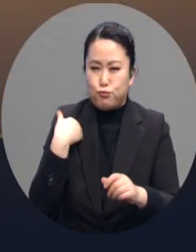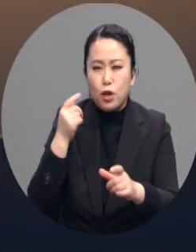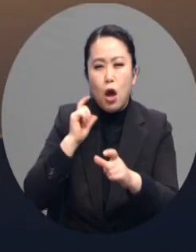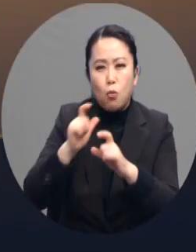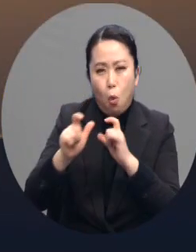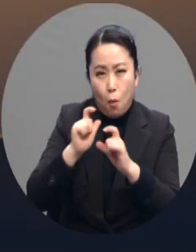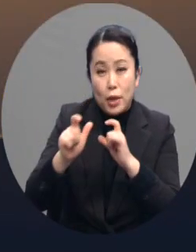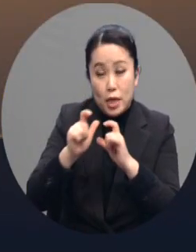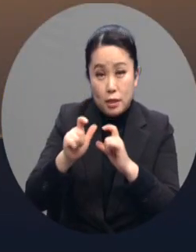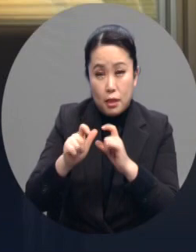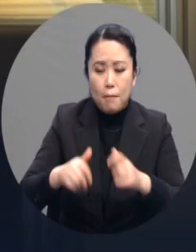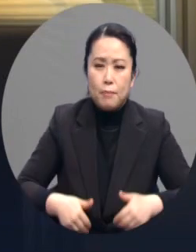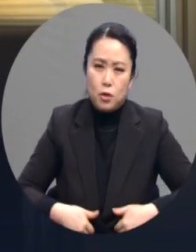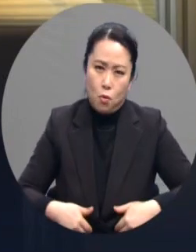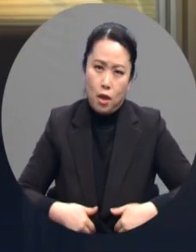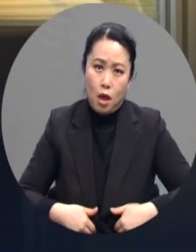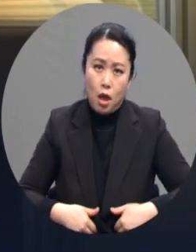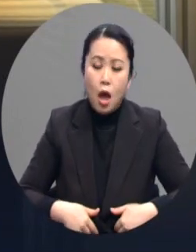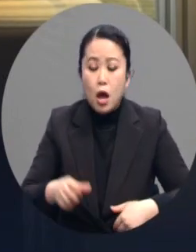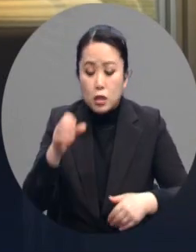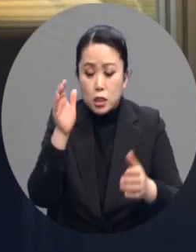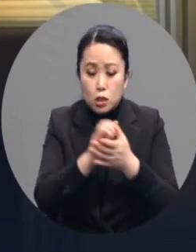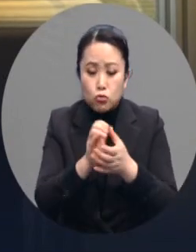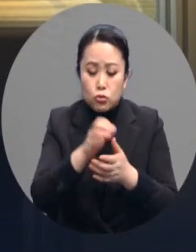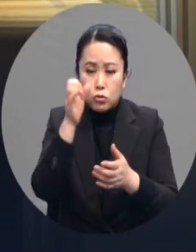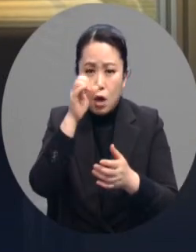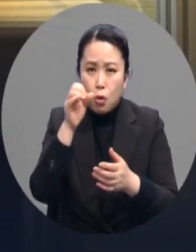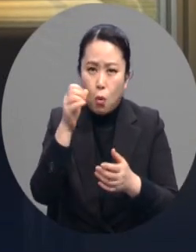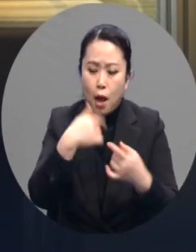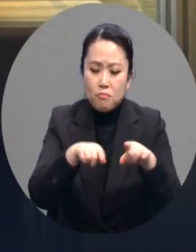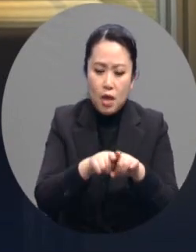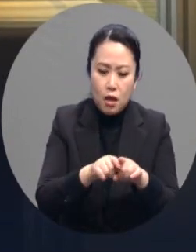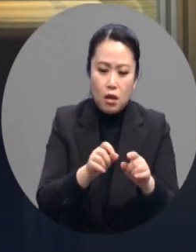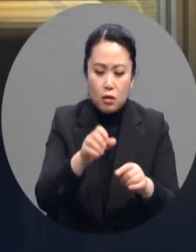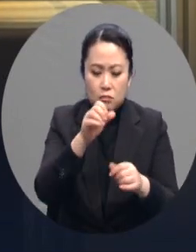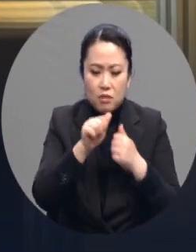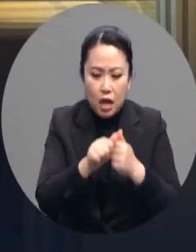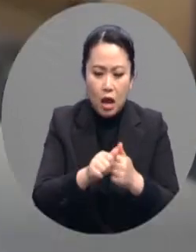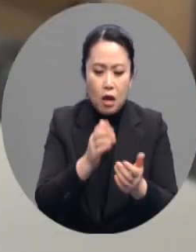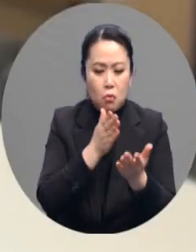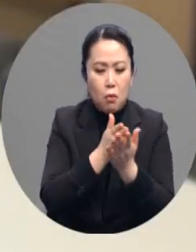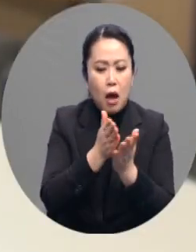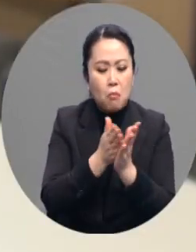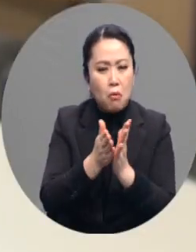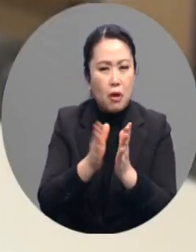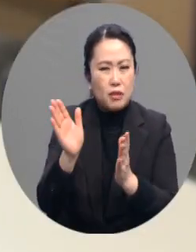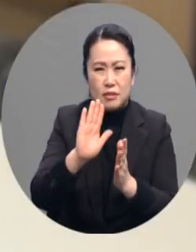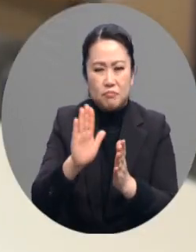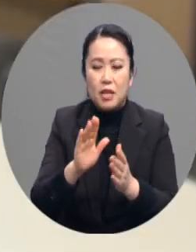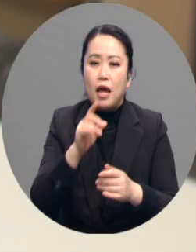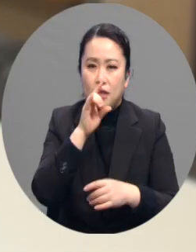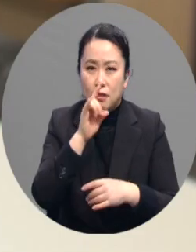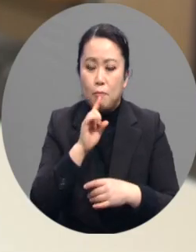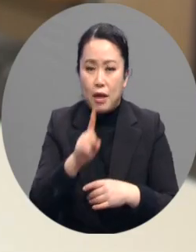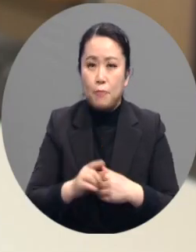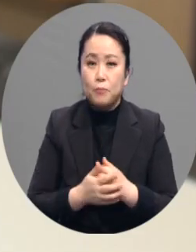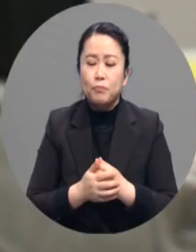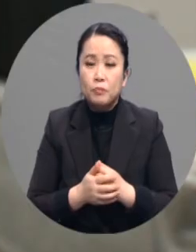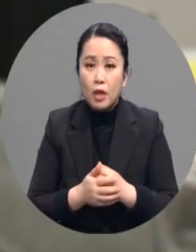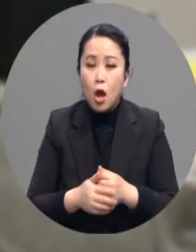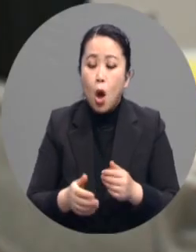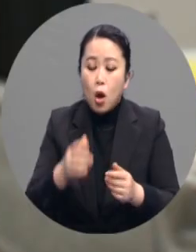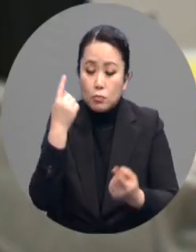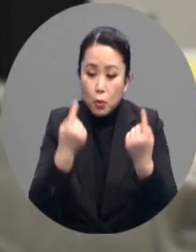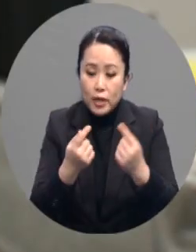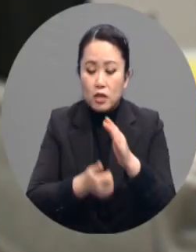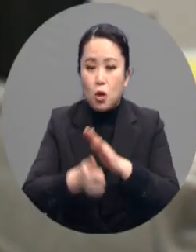가야 친구 따라 그냥 과목을 듣는 그런 문제는 없게 되겠습니다. 한편 고교 학점제가 보다